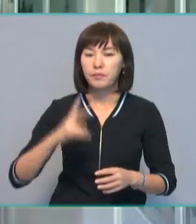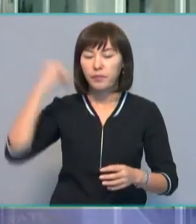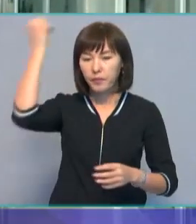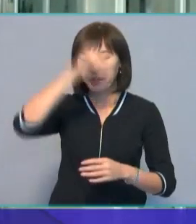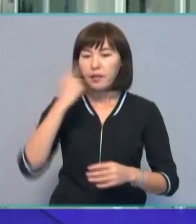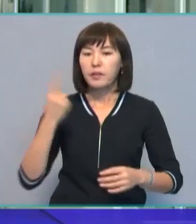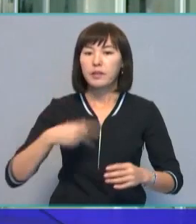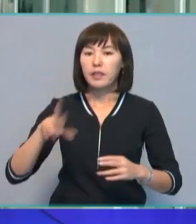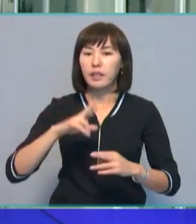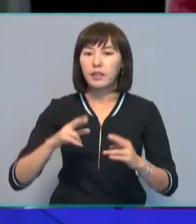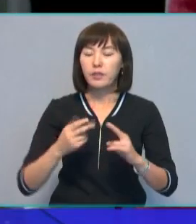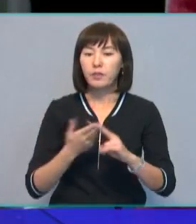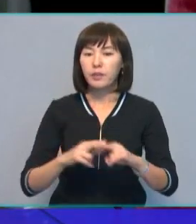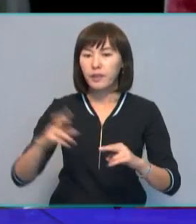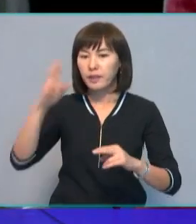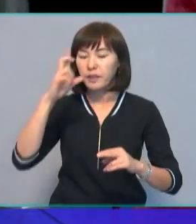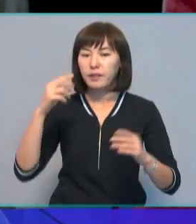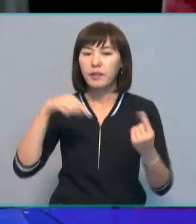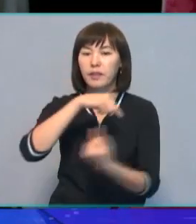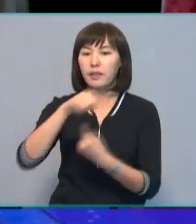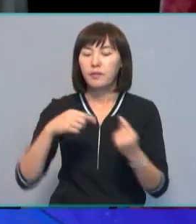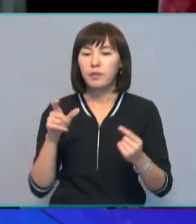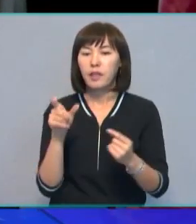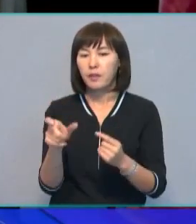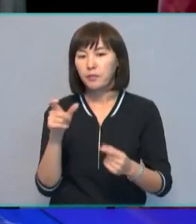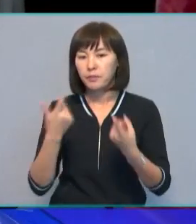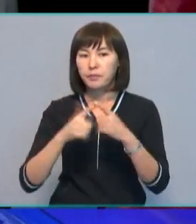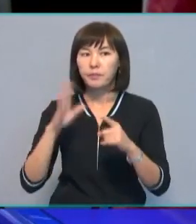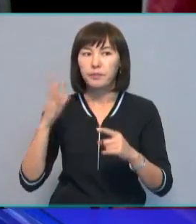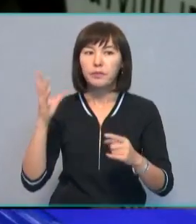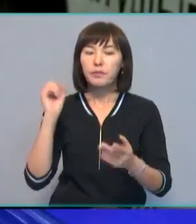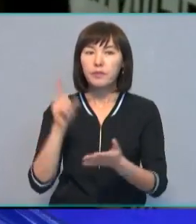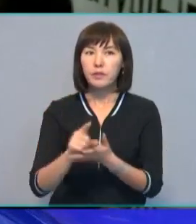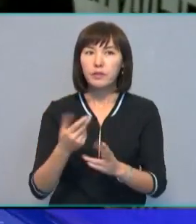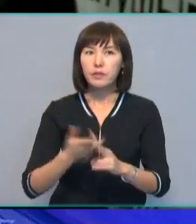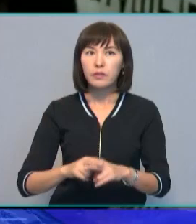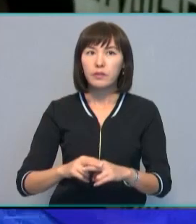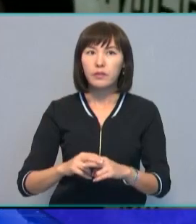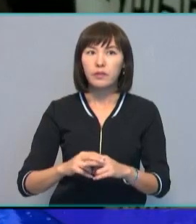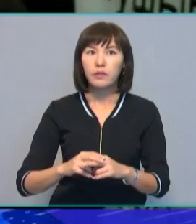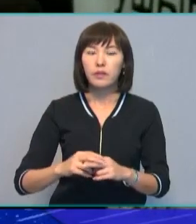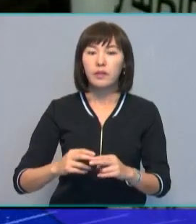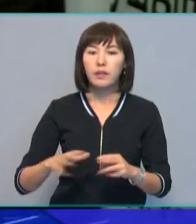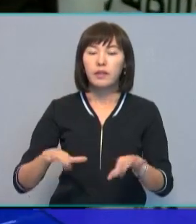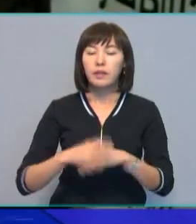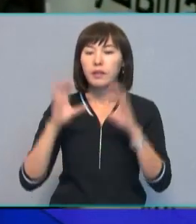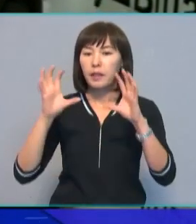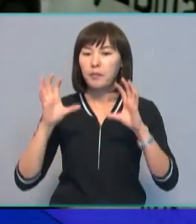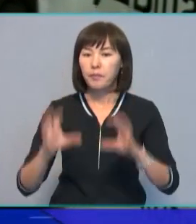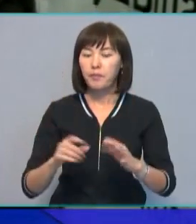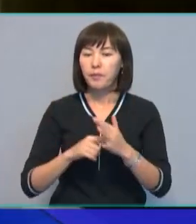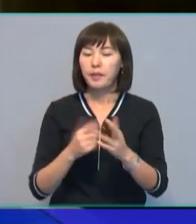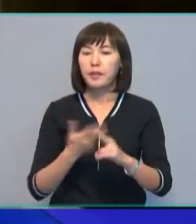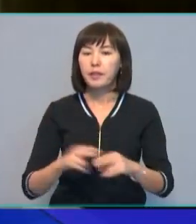2020 жылдың 1 қаңтарынан бастап елімізде әрбір кәсіпкердің кассалық аппараты болу міндеттеледі. Бұл елімізде қабылданған жаңа заңнаманың